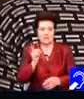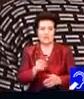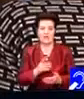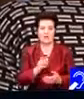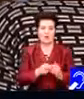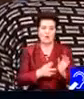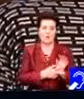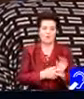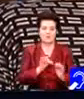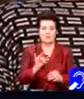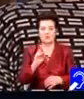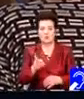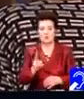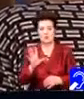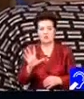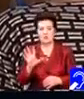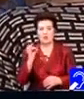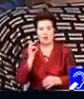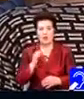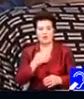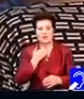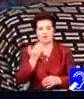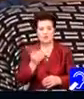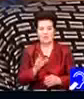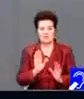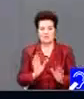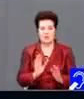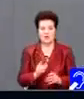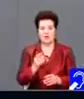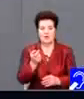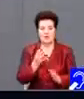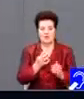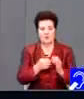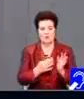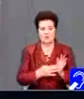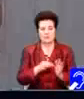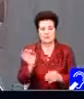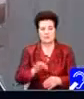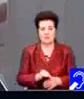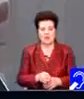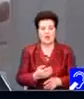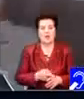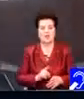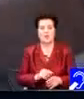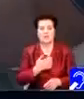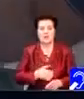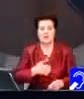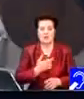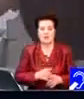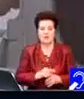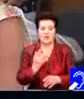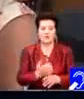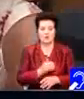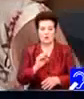cuprinse între 18 și 25 de ani au votat deocamdată doar în proporție de 19%. Edilul care va câștiga astăzi va